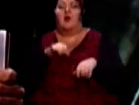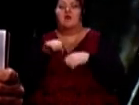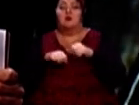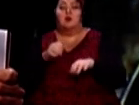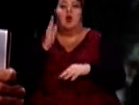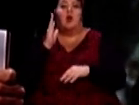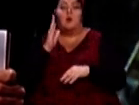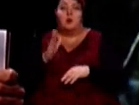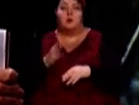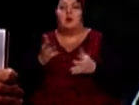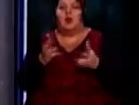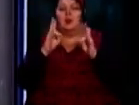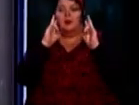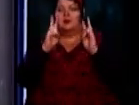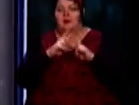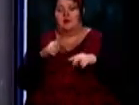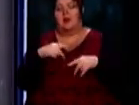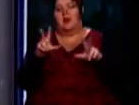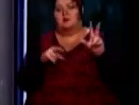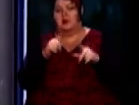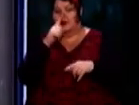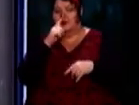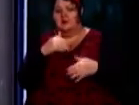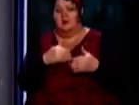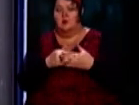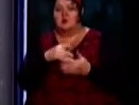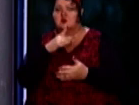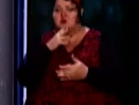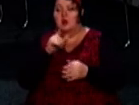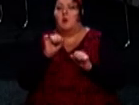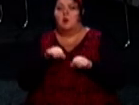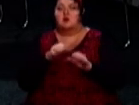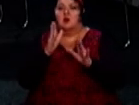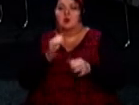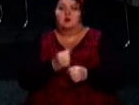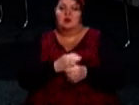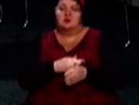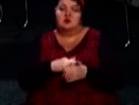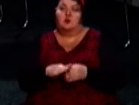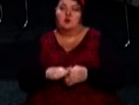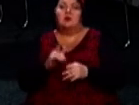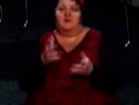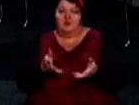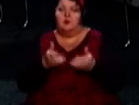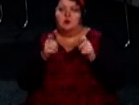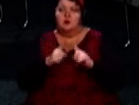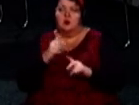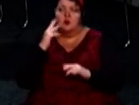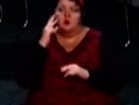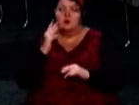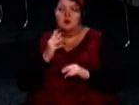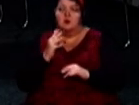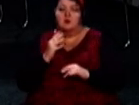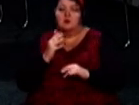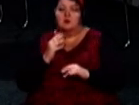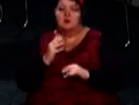але невідомо обов'язково. Коли. Я сподіваюся, що найближчим часом це можна буде зробити. Що насправді ви це підтримуєте дуже цікаво. Цю ідею? Абсолютно. Ви можете вже